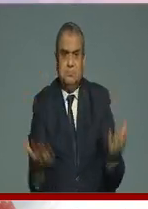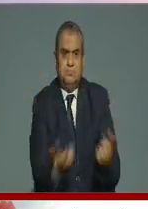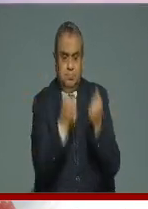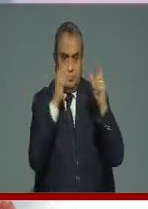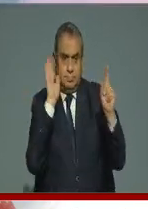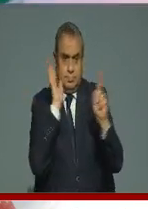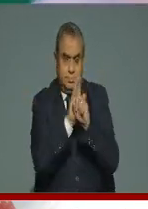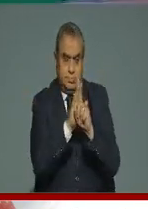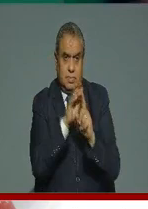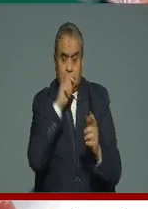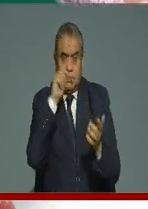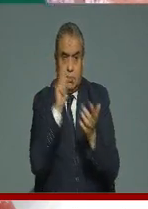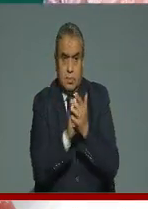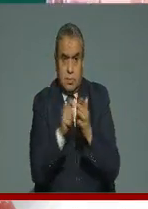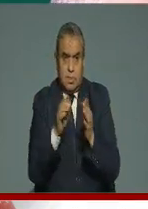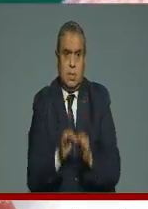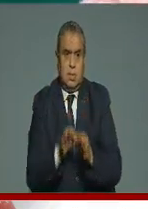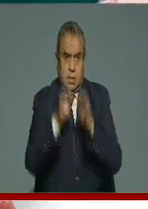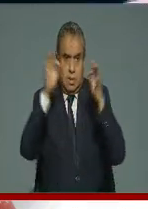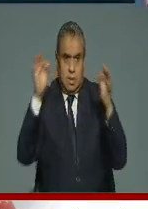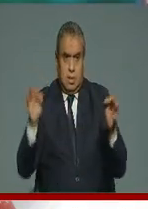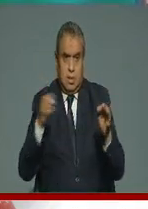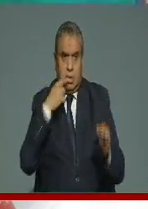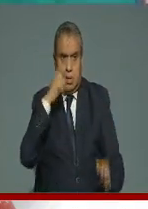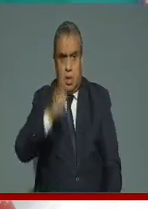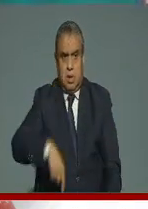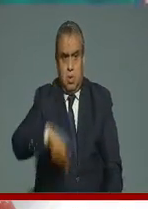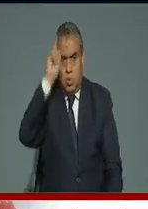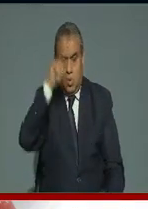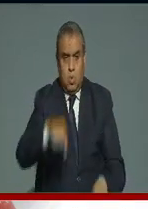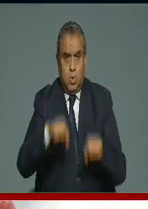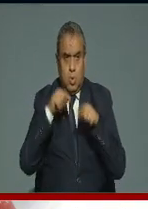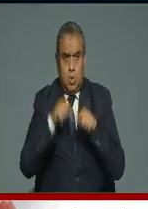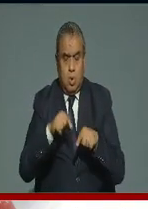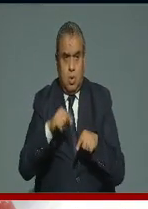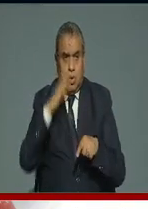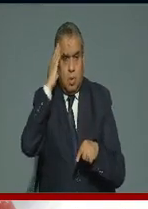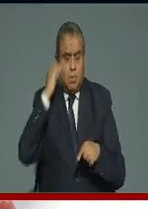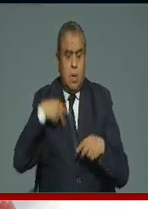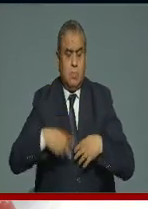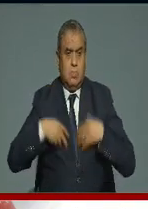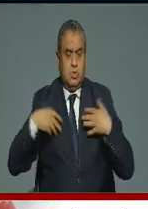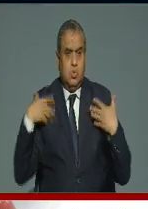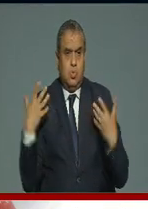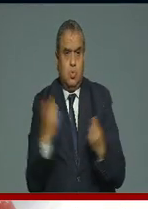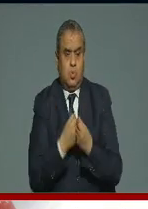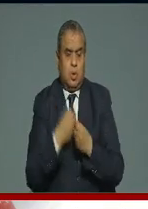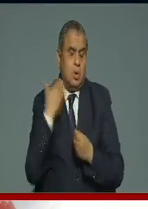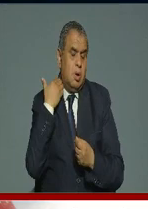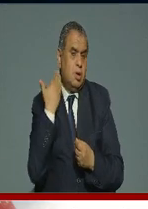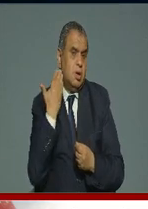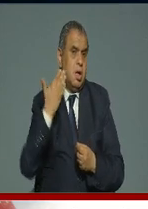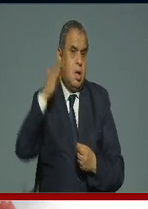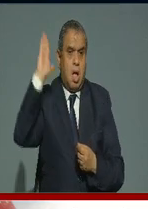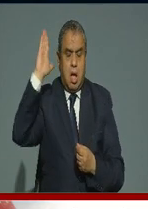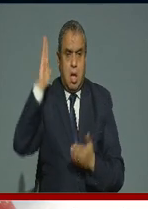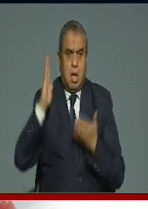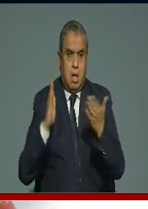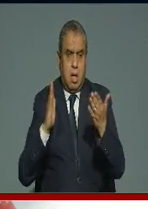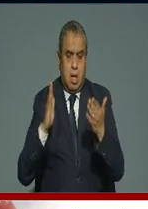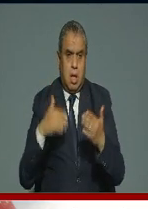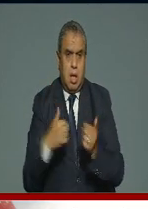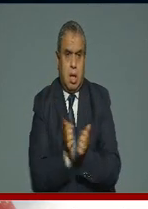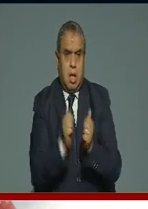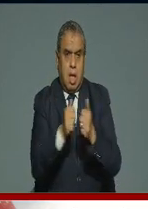كده احنا النهاردة بنتشرف بوجود أهلنا